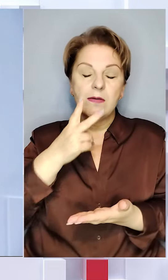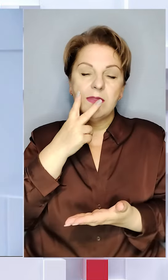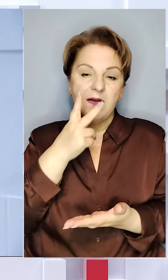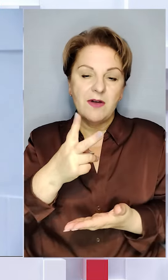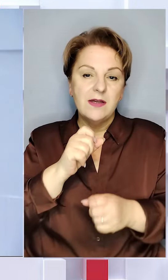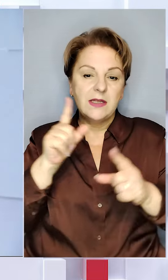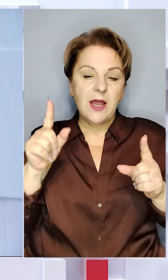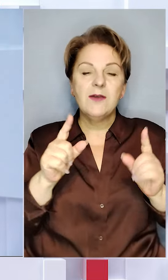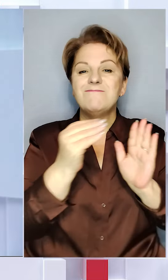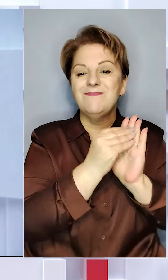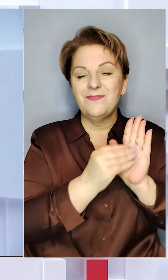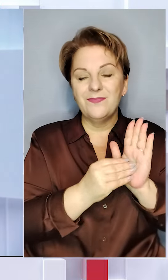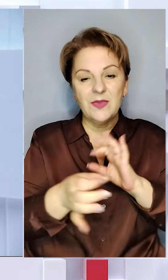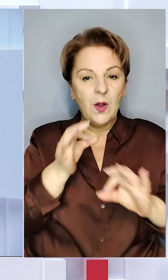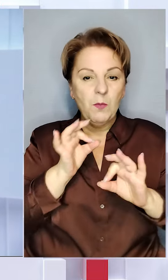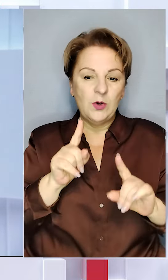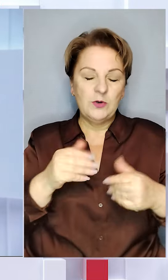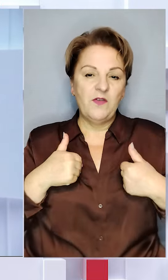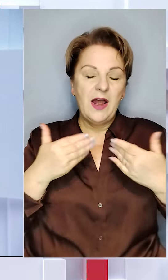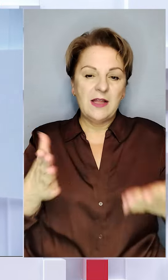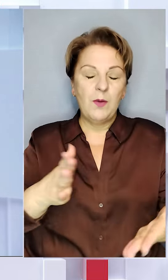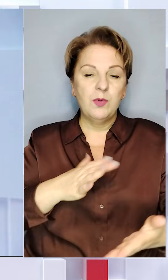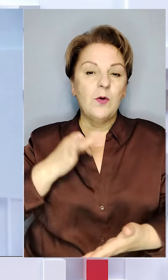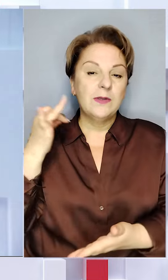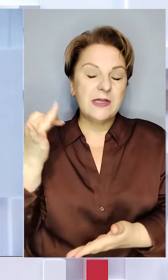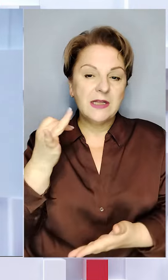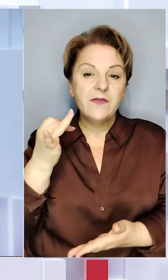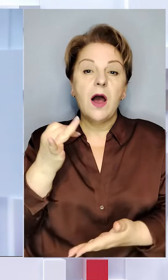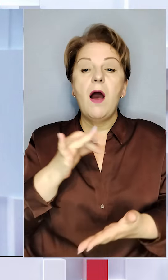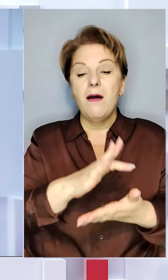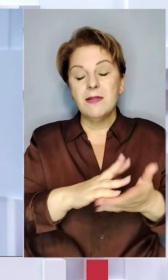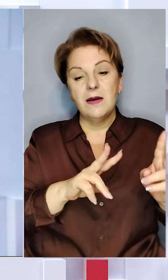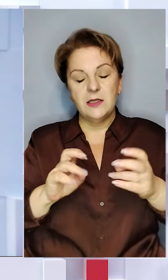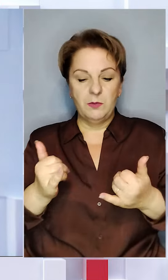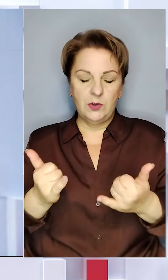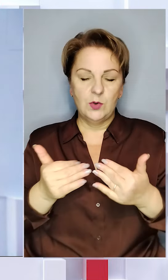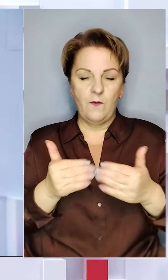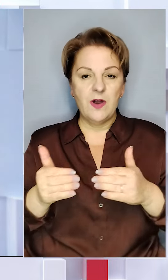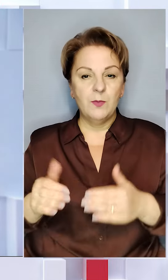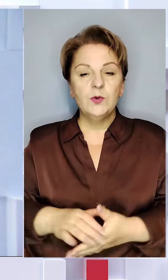обов'язково коментуйте, щоб вам і нам було ще цікавіше. Ну а далі кілька тем сьогоднішнього випуску.